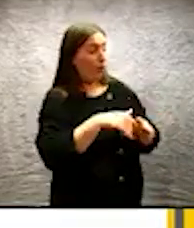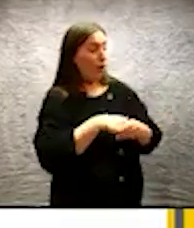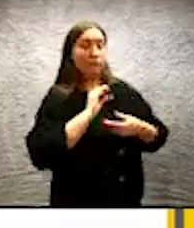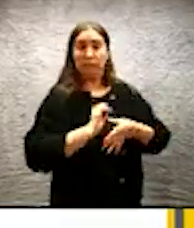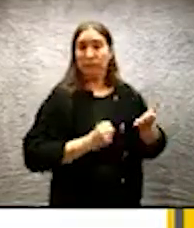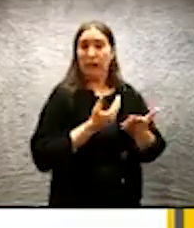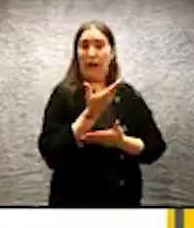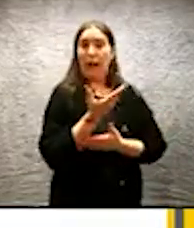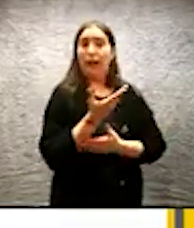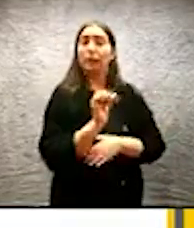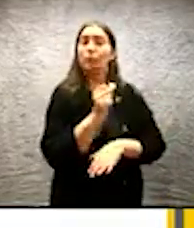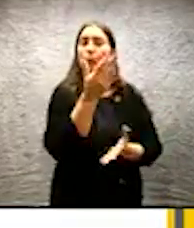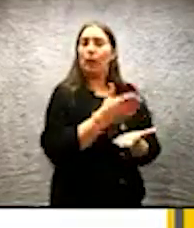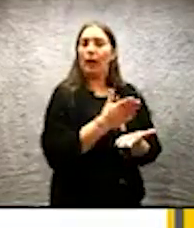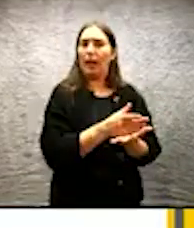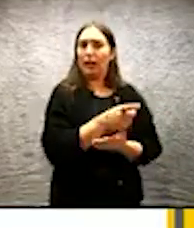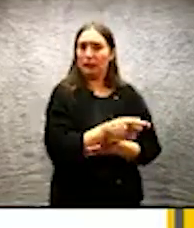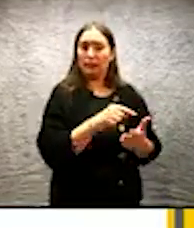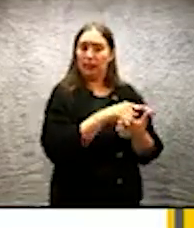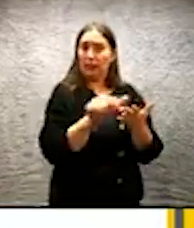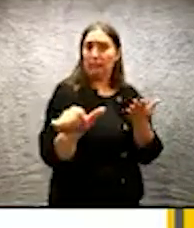artistique principal de première classe.